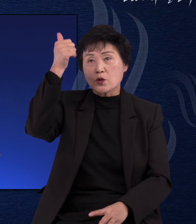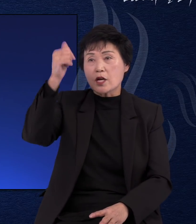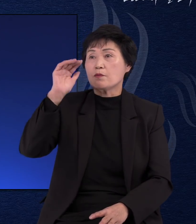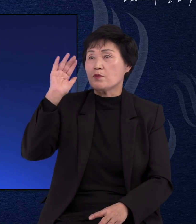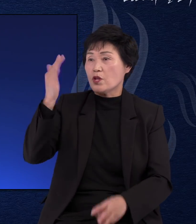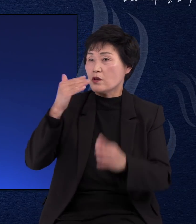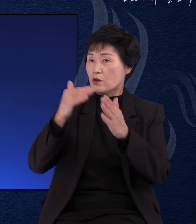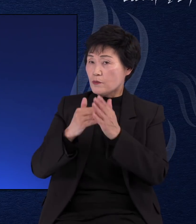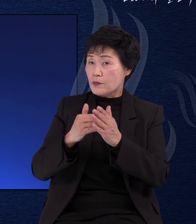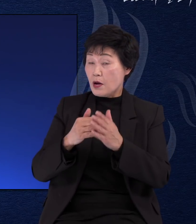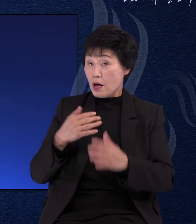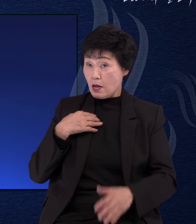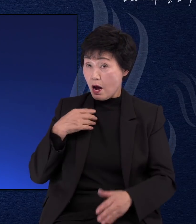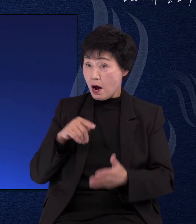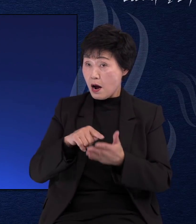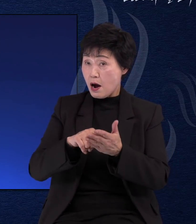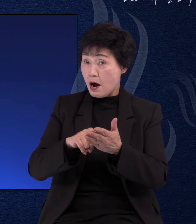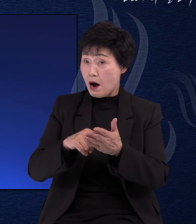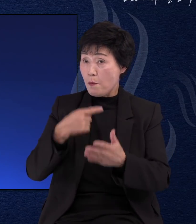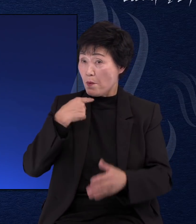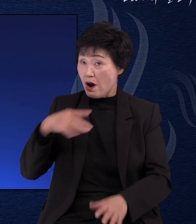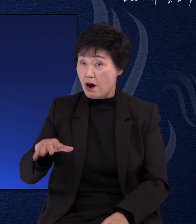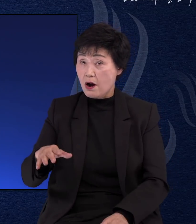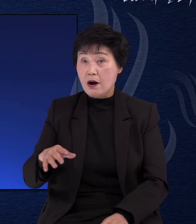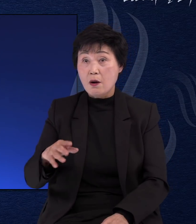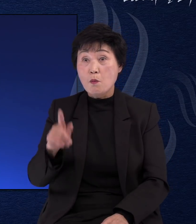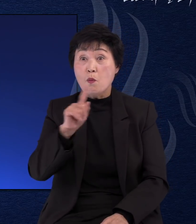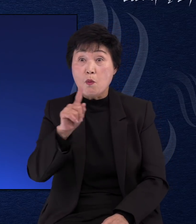아무것도 없었는데, 예?